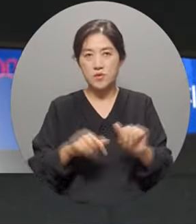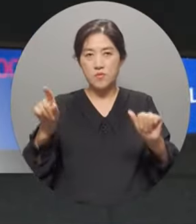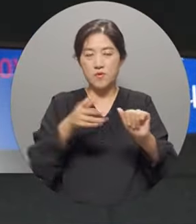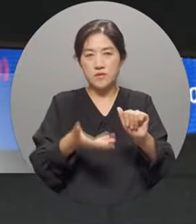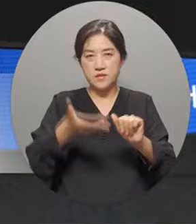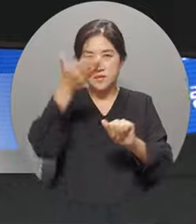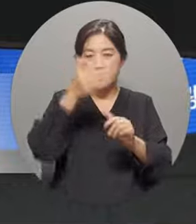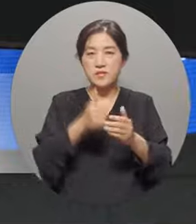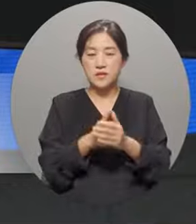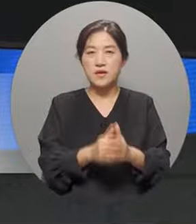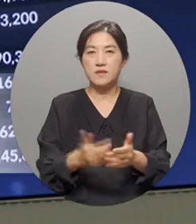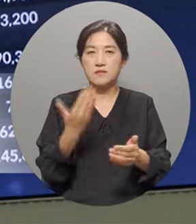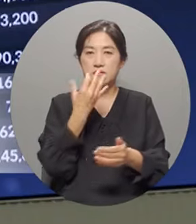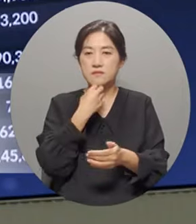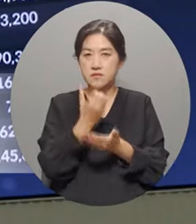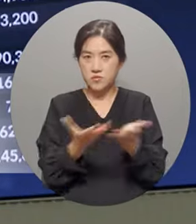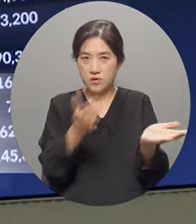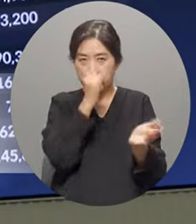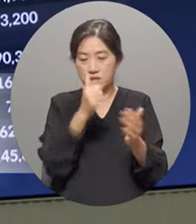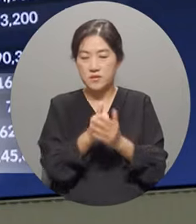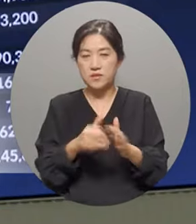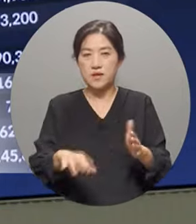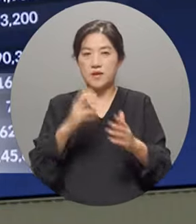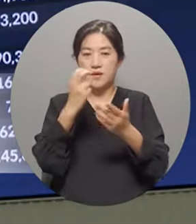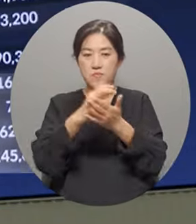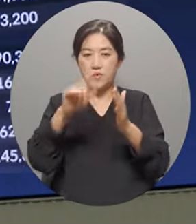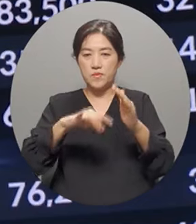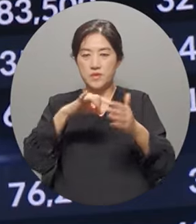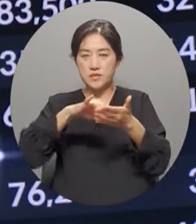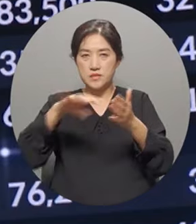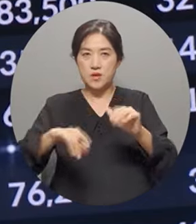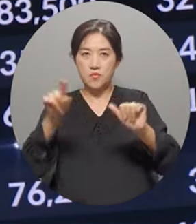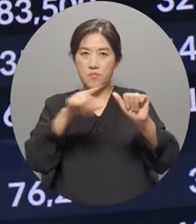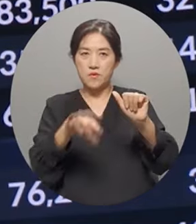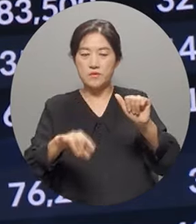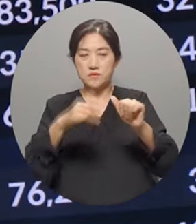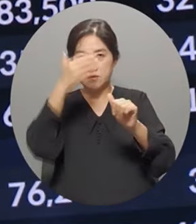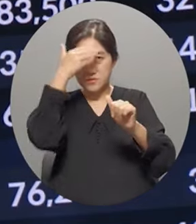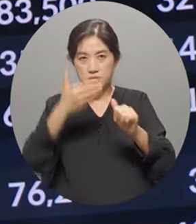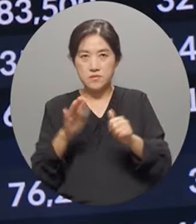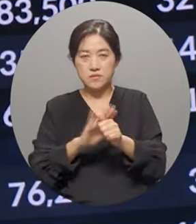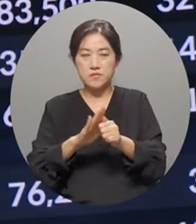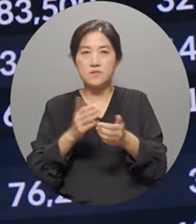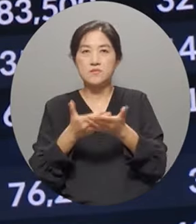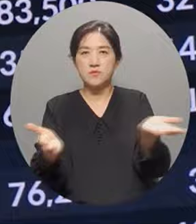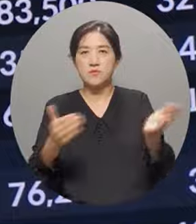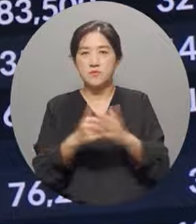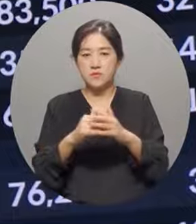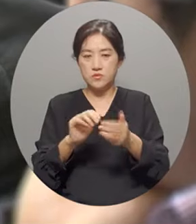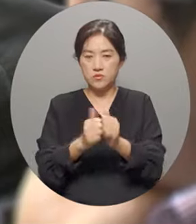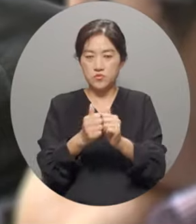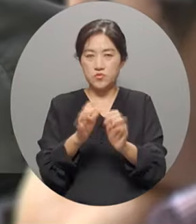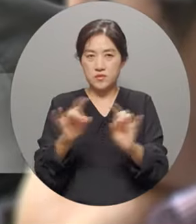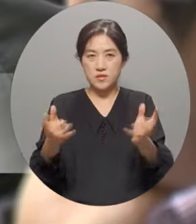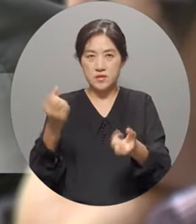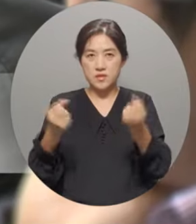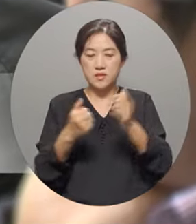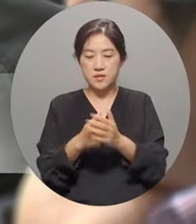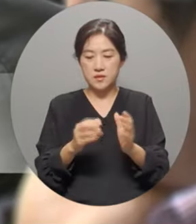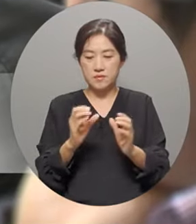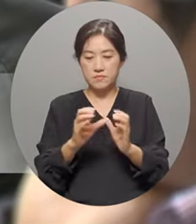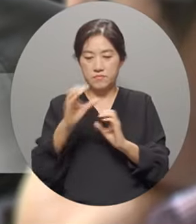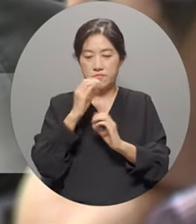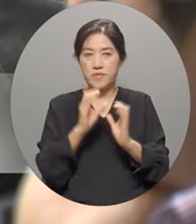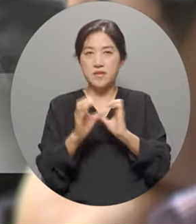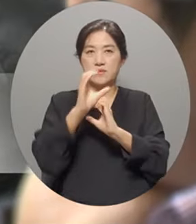대해 초과분에 대해 법인세 5%를 세액 공제해줄 방침입니다. 주주 개인에게는 배당 증가 금액에 대해